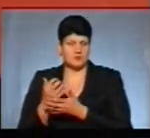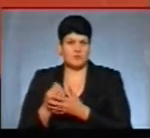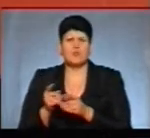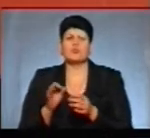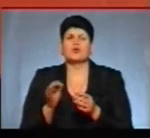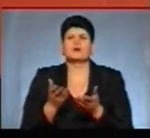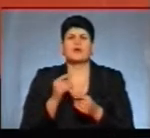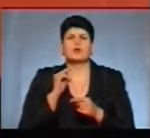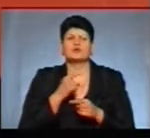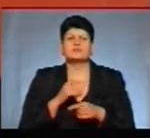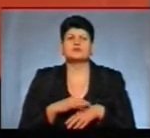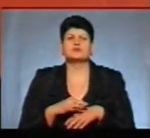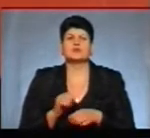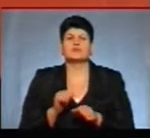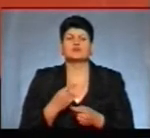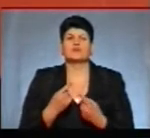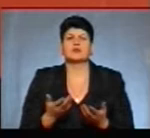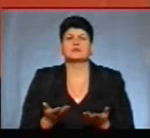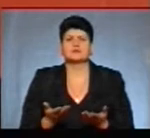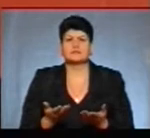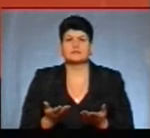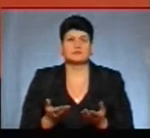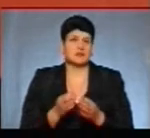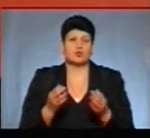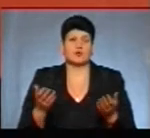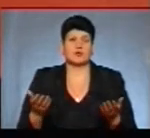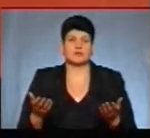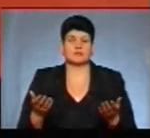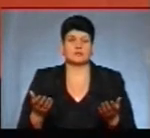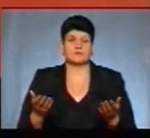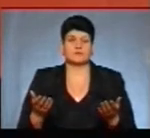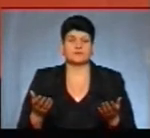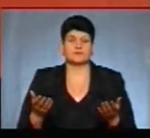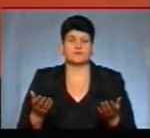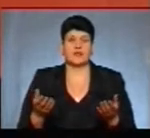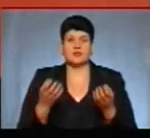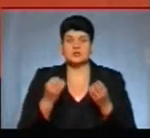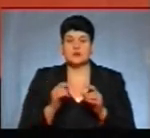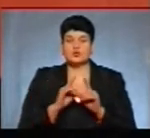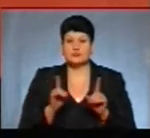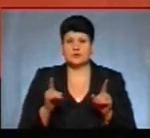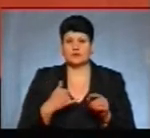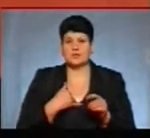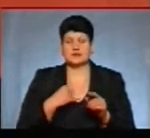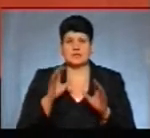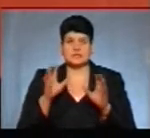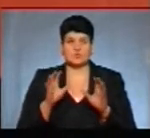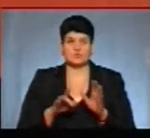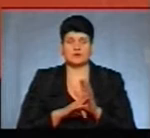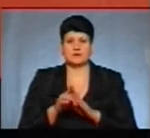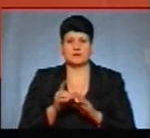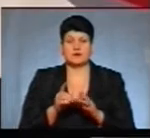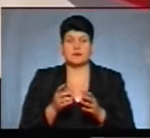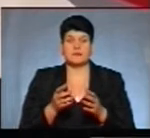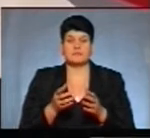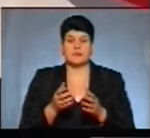яке тоді економічне насильство можна говорити? Ну, ні про яке. Тому, знаєте, а ще особливо в нас такі закони вступають в силу чи приймаються